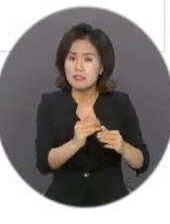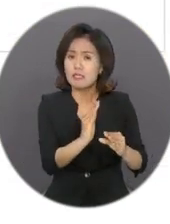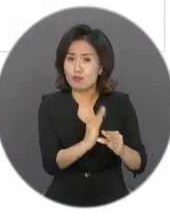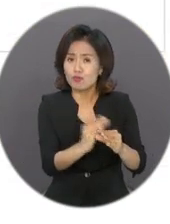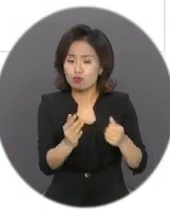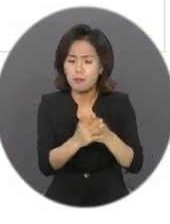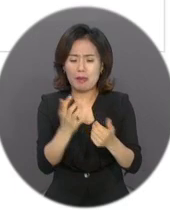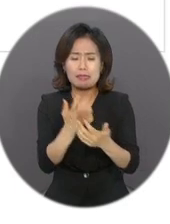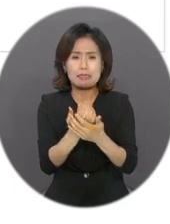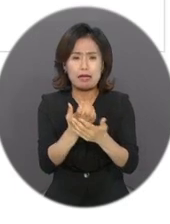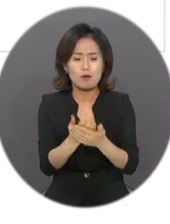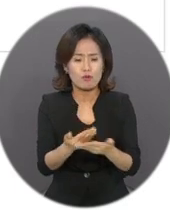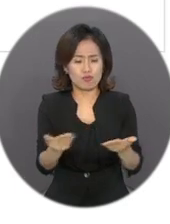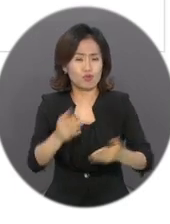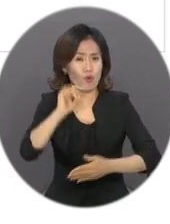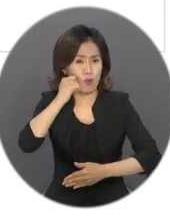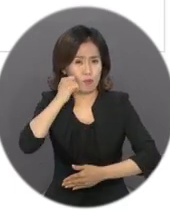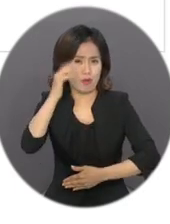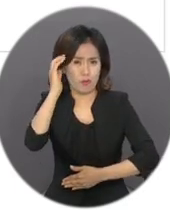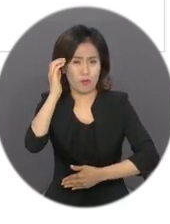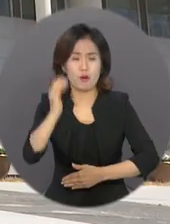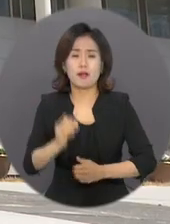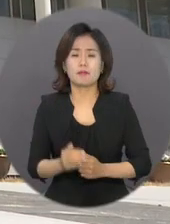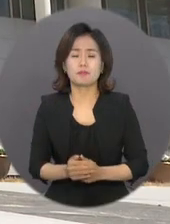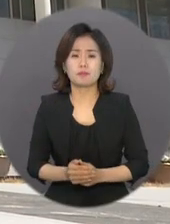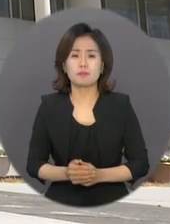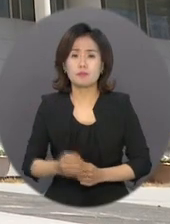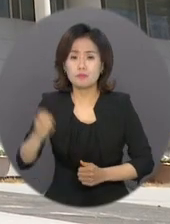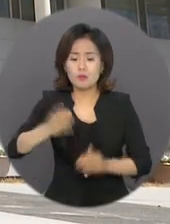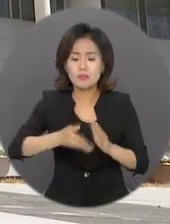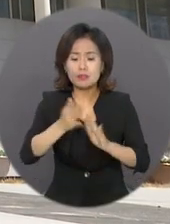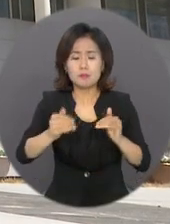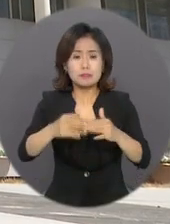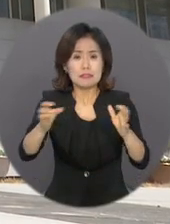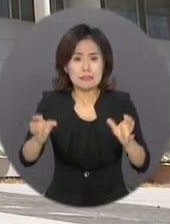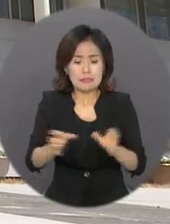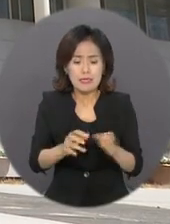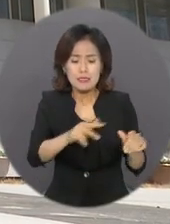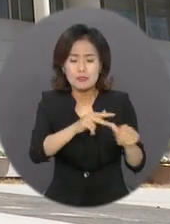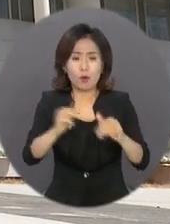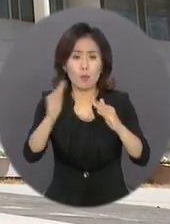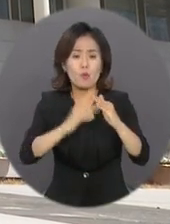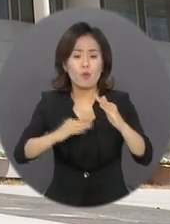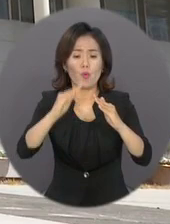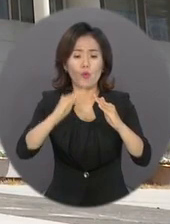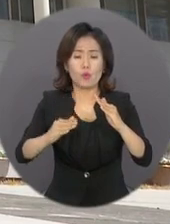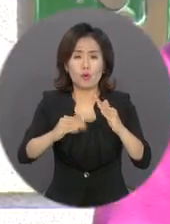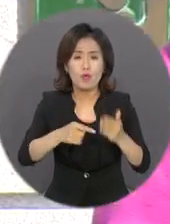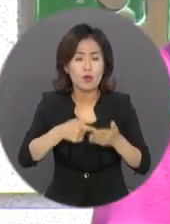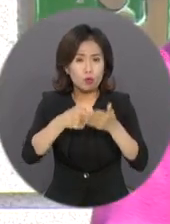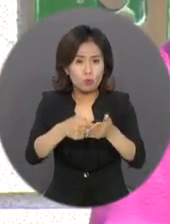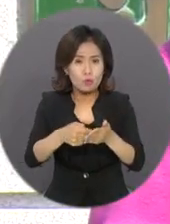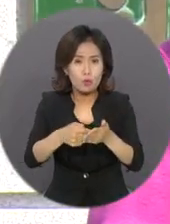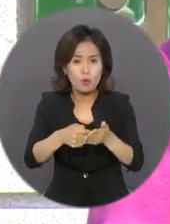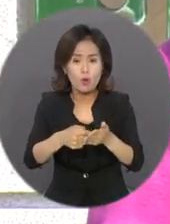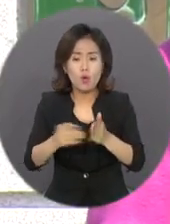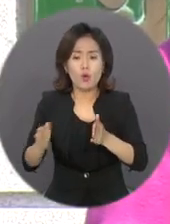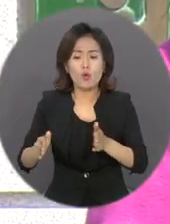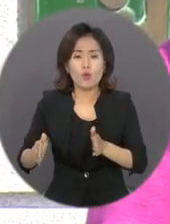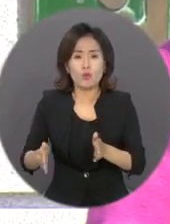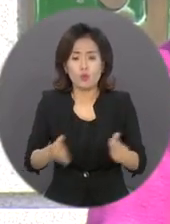중이어서 자료를 공개하기가 곤란하다는 것입니다 또 시민사회의 정보공개 요청과 도의회 자료제출 요청에도